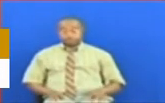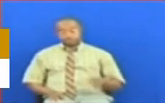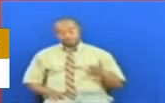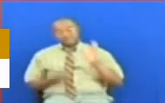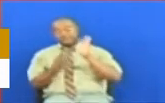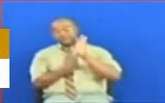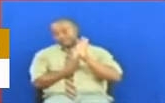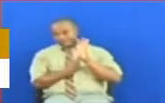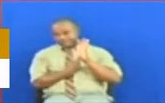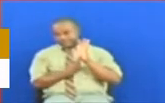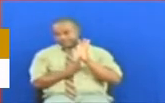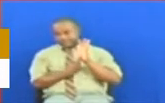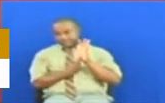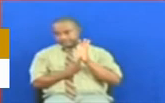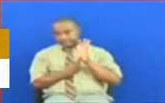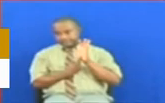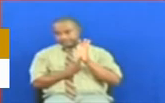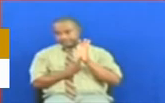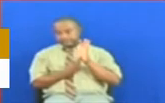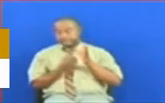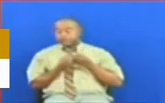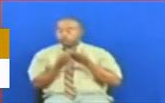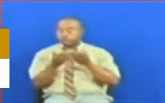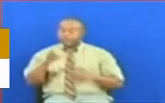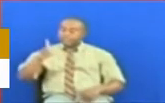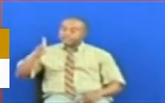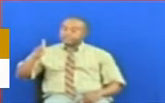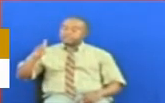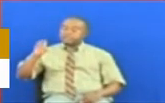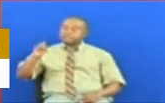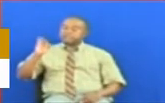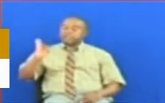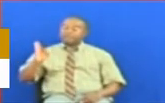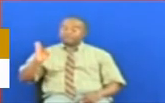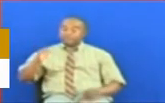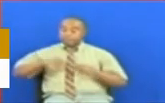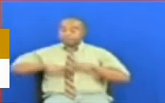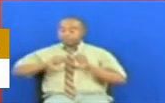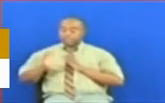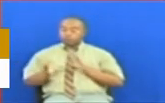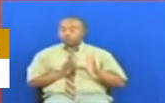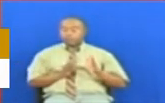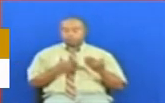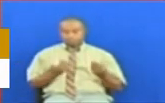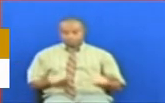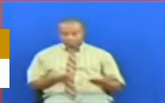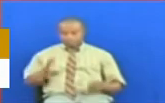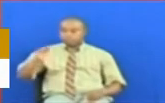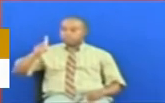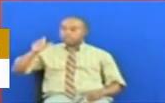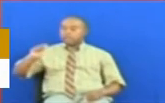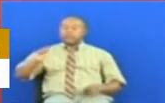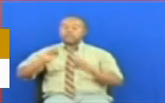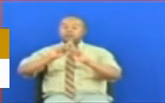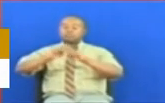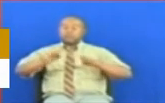Namba sita, kuipa DSFA mamlaka ya kupanga ada mbalimbali. Mheshimiwa Mwenyekiti, Mheshimiwa Spika,